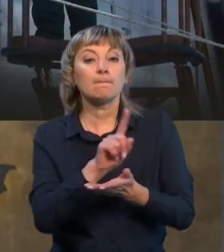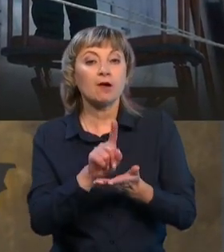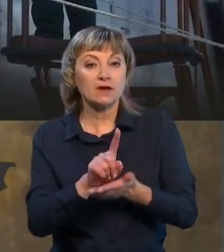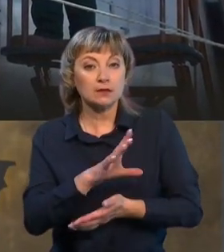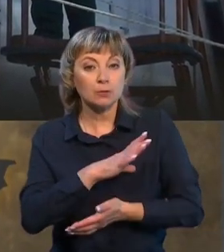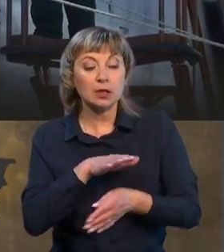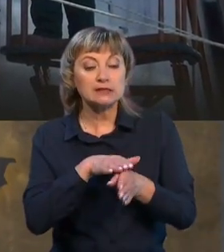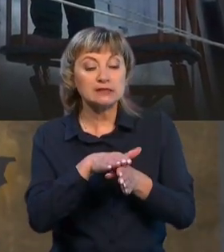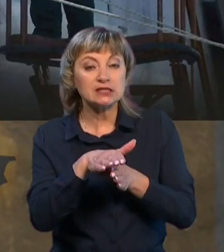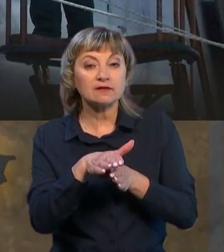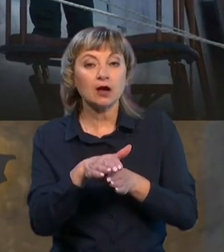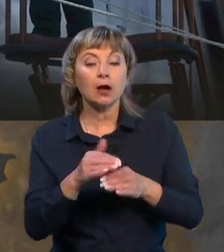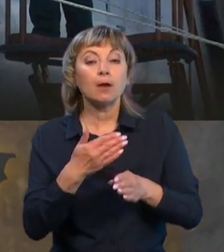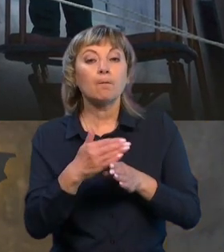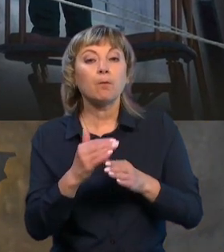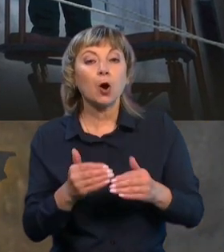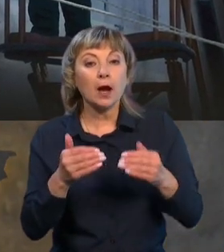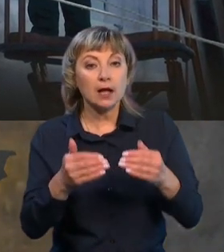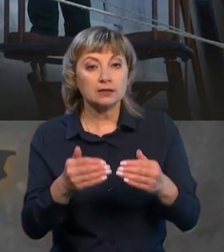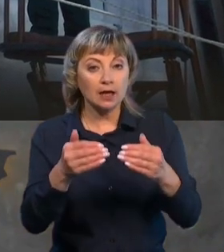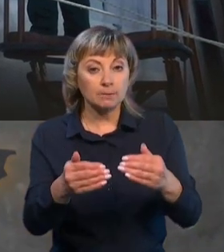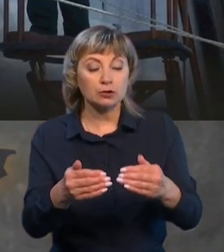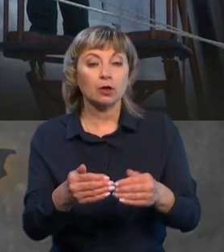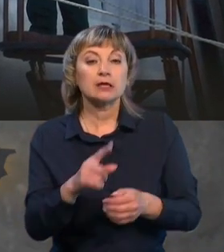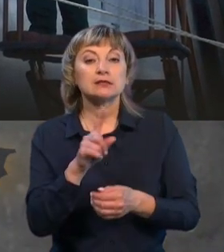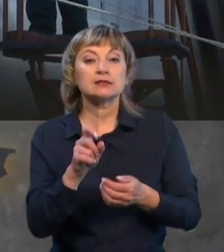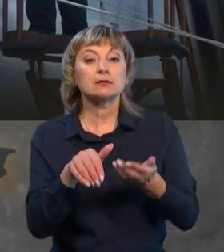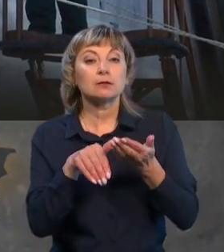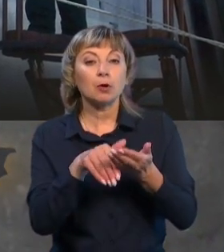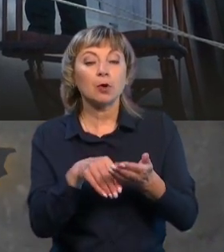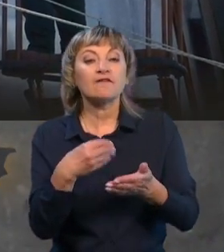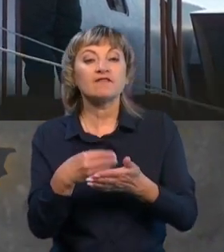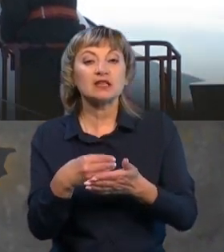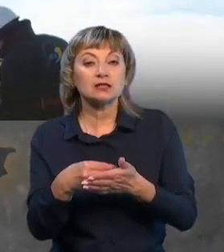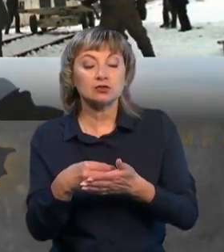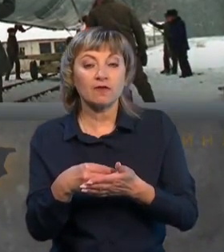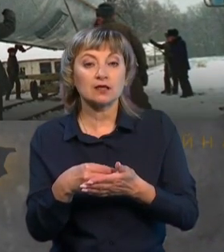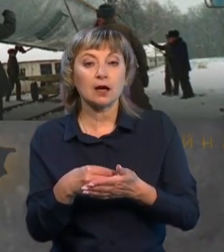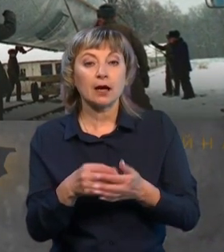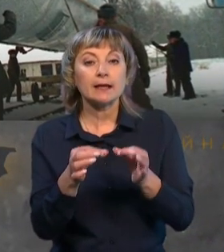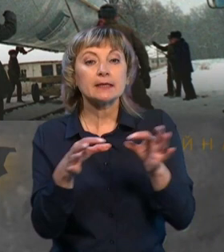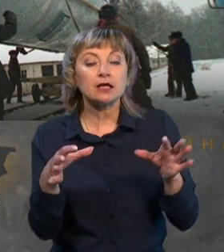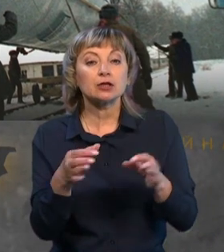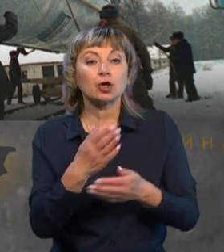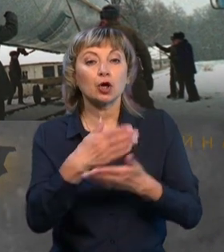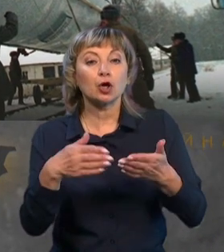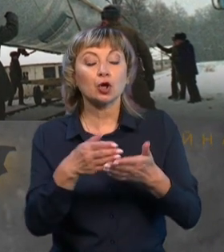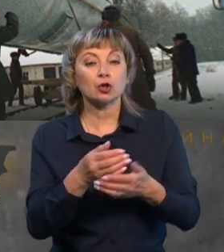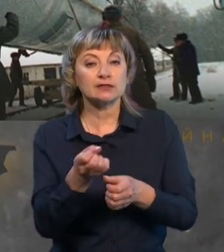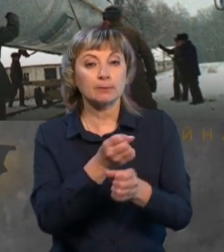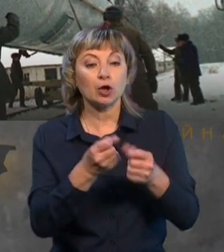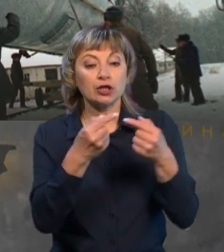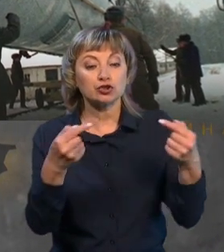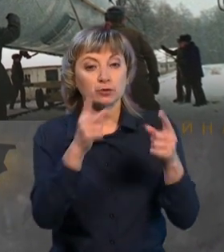здійснюватися поетапно з допомогою фінансування ядерно-роззброєння іншими